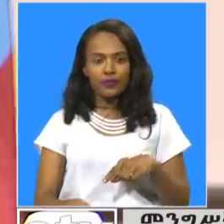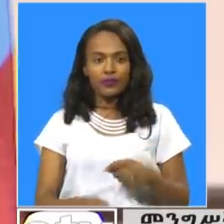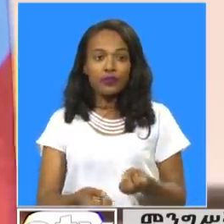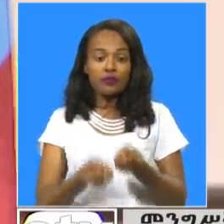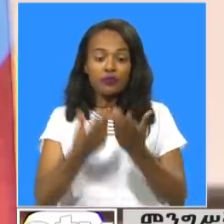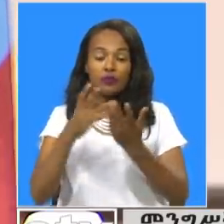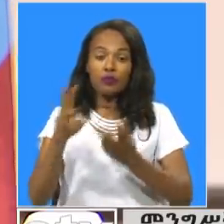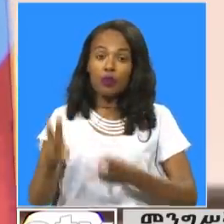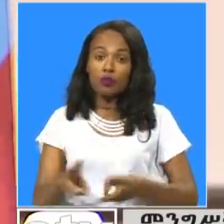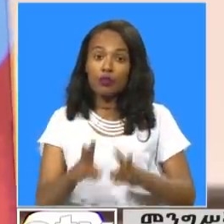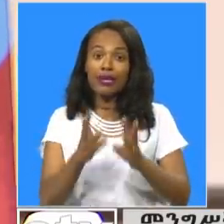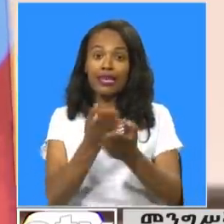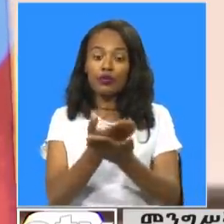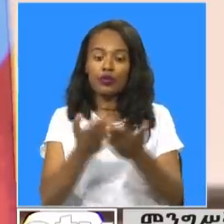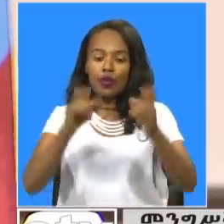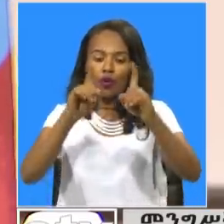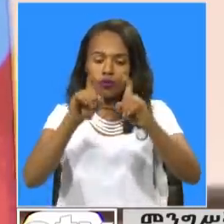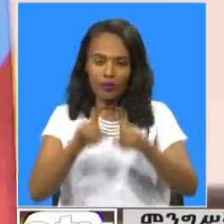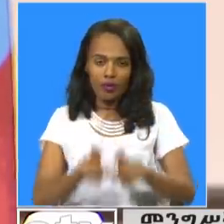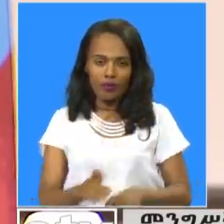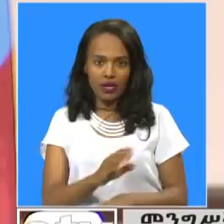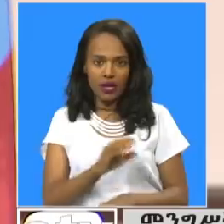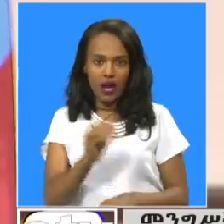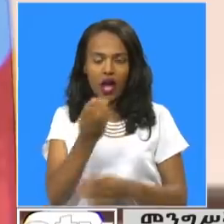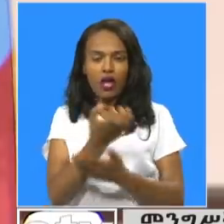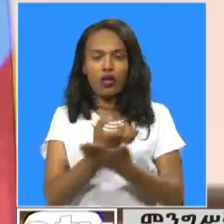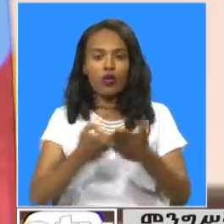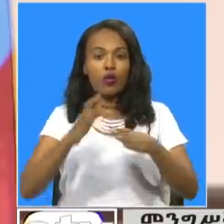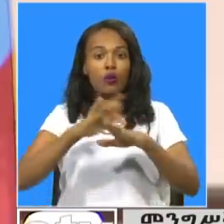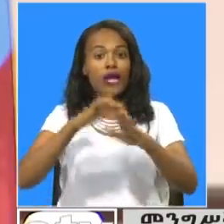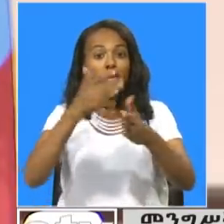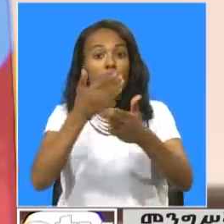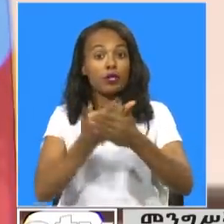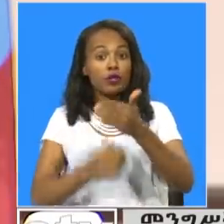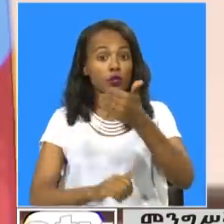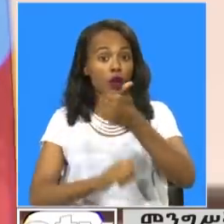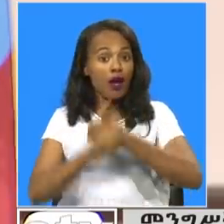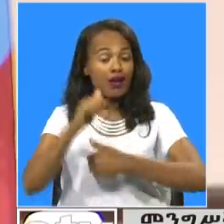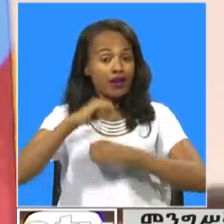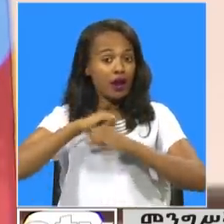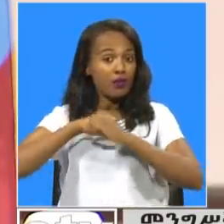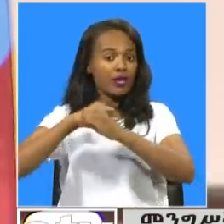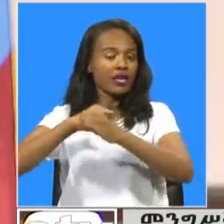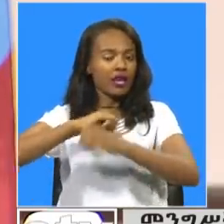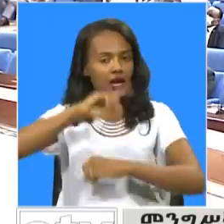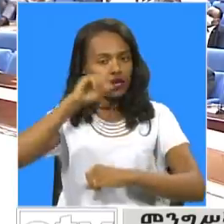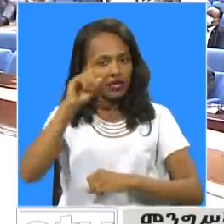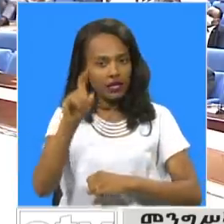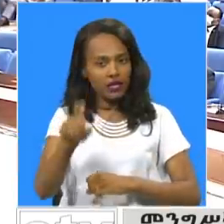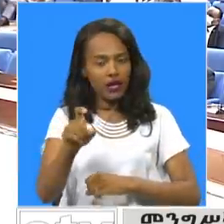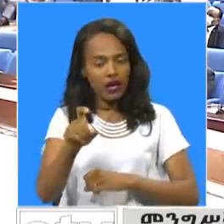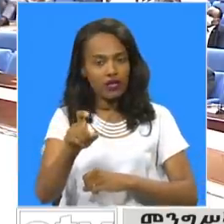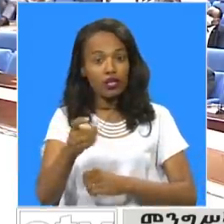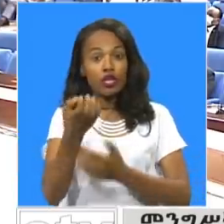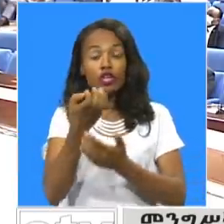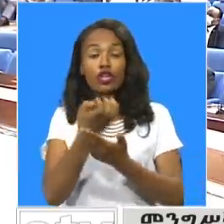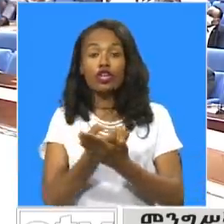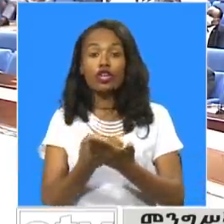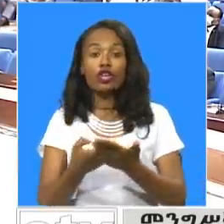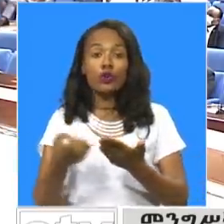በብዙ መንገድ ጉዳዩ መመርመርና ኢኮኖሚ ላይ የሚደርሰውን አደጋ መከላከል ይጠይቃል።